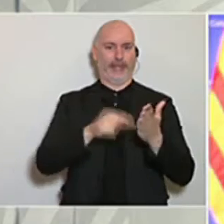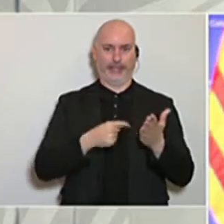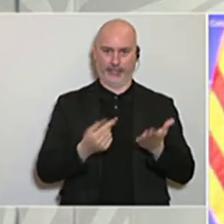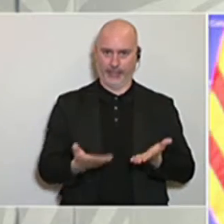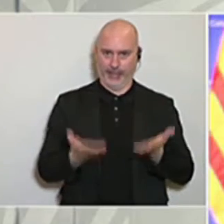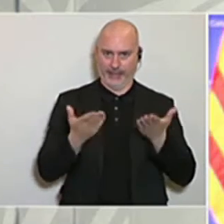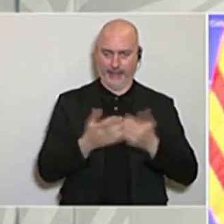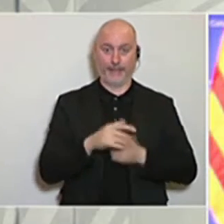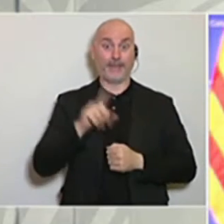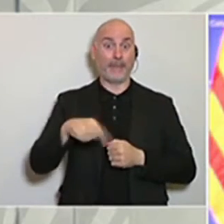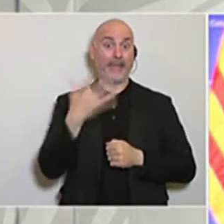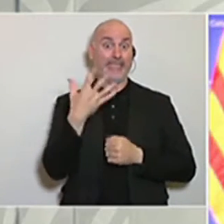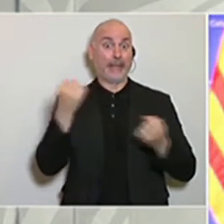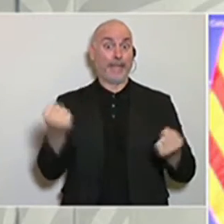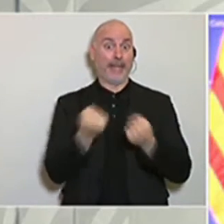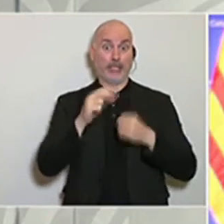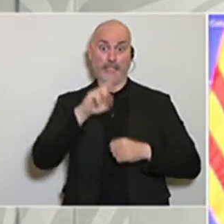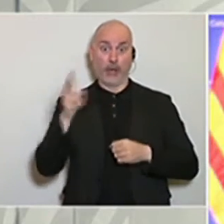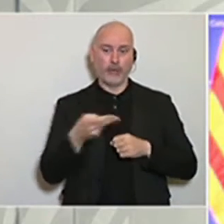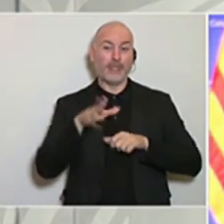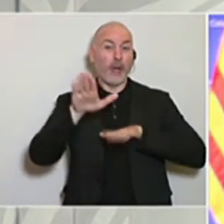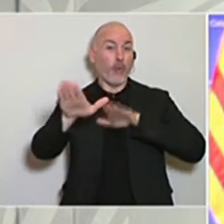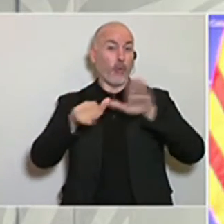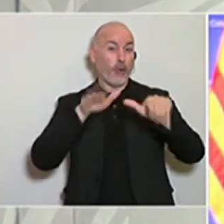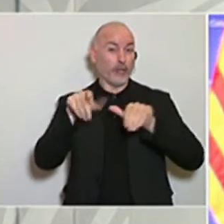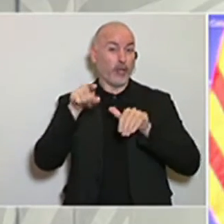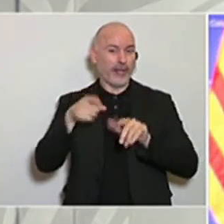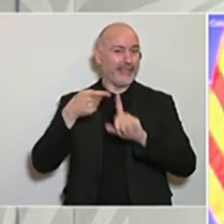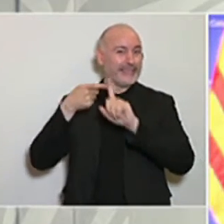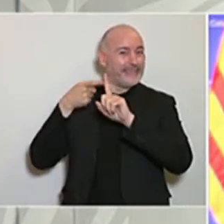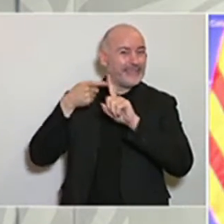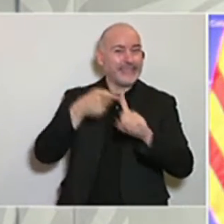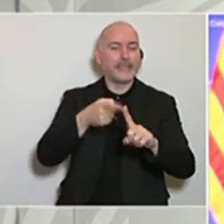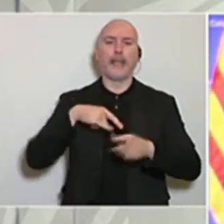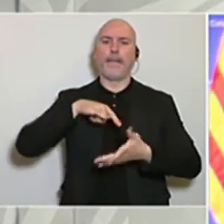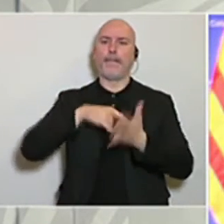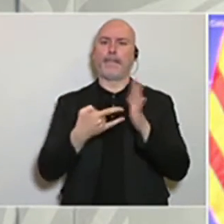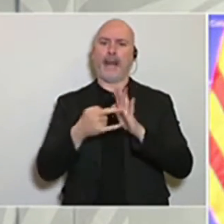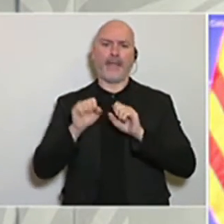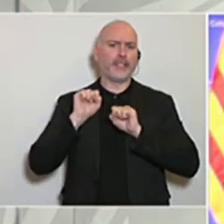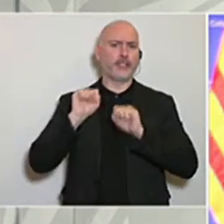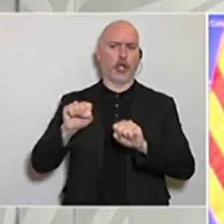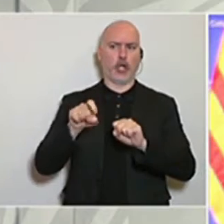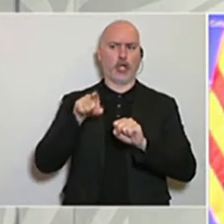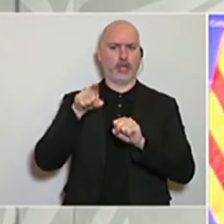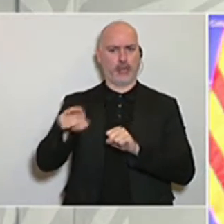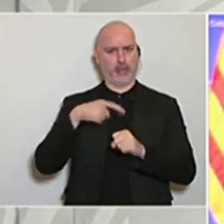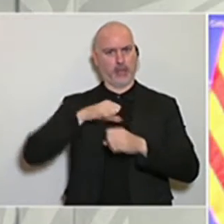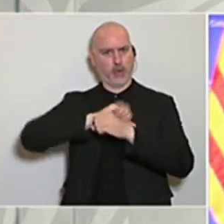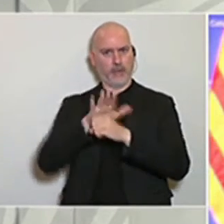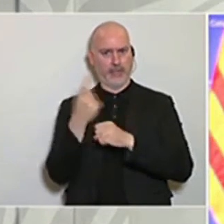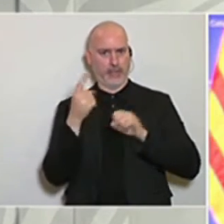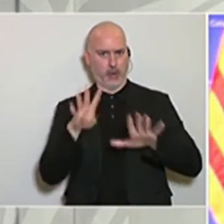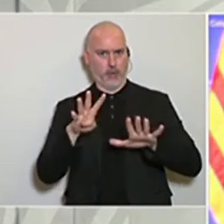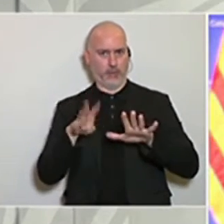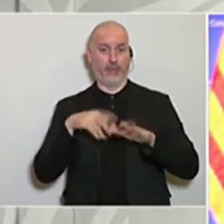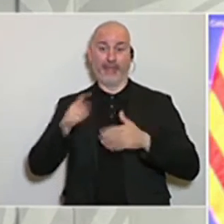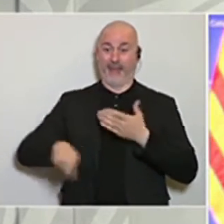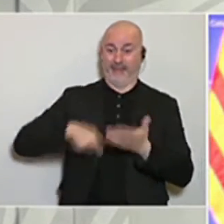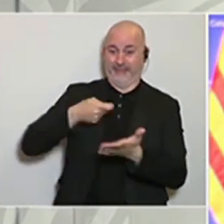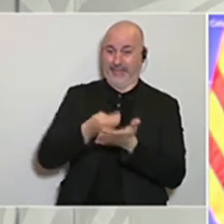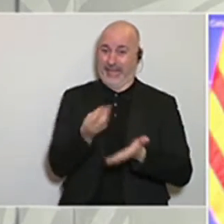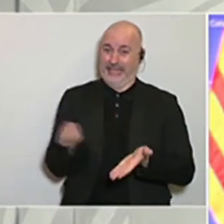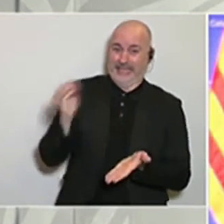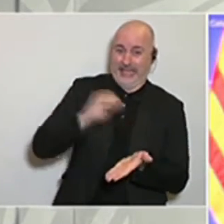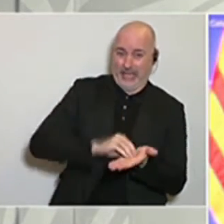destinen 5 milions d'euros a la convocatòria per a fer front al pla de xoc de la Covid-19 d'incentius i manteniment